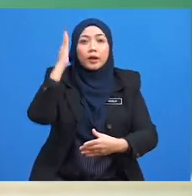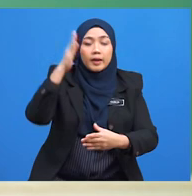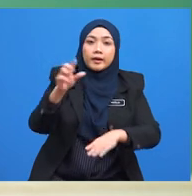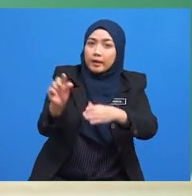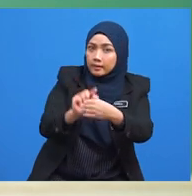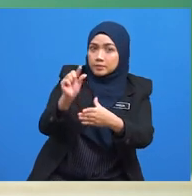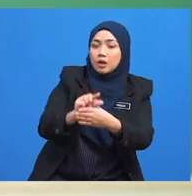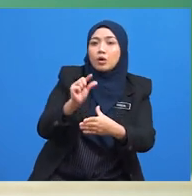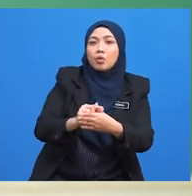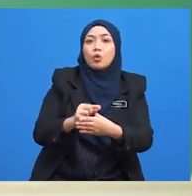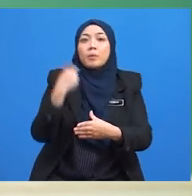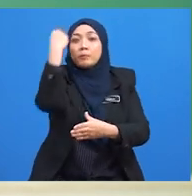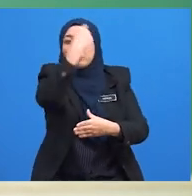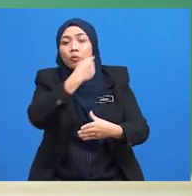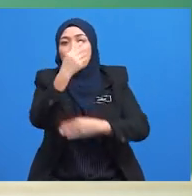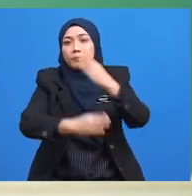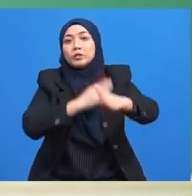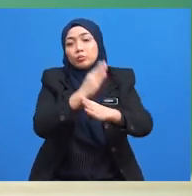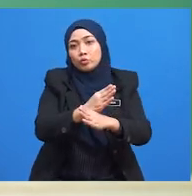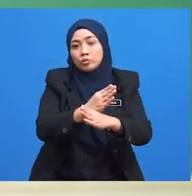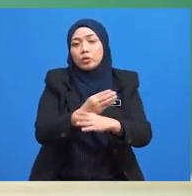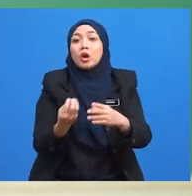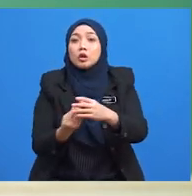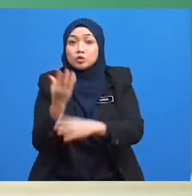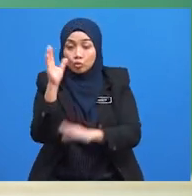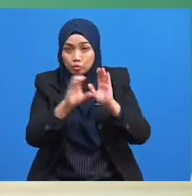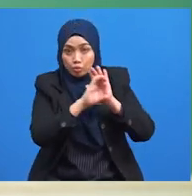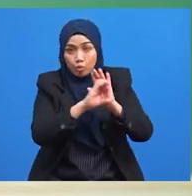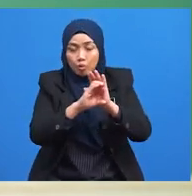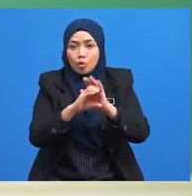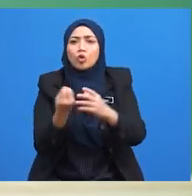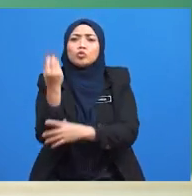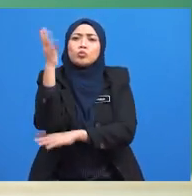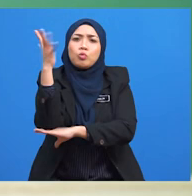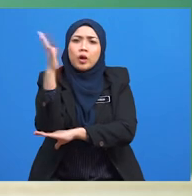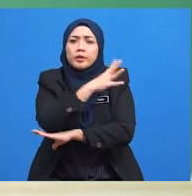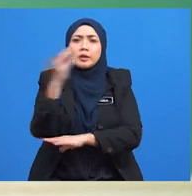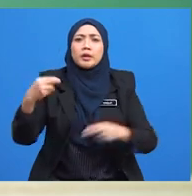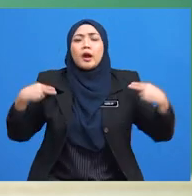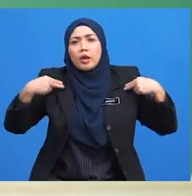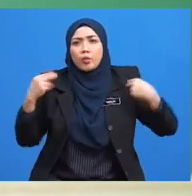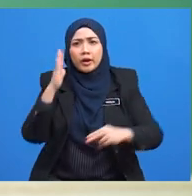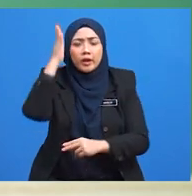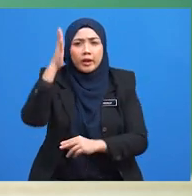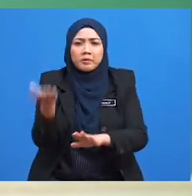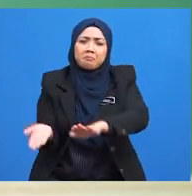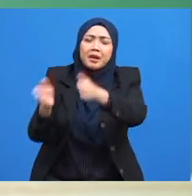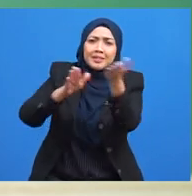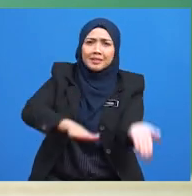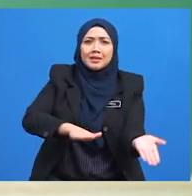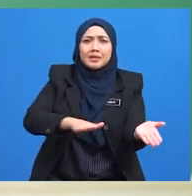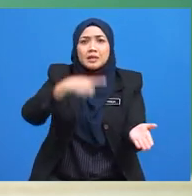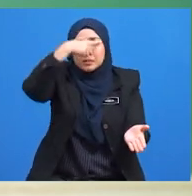akuatik. Contohnya, tumbuhan dan haiwan akan mati disebabkan oleh aliran lava yang mengalir